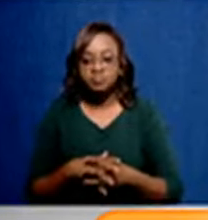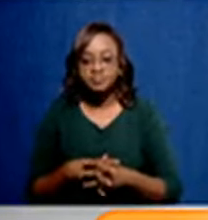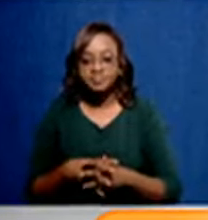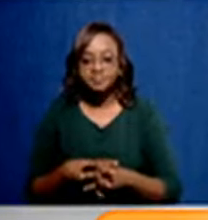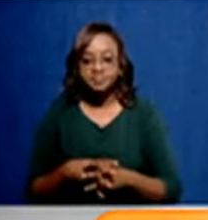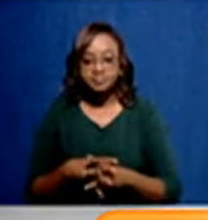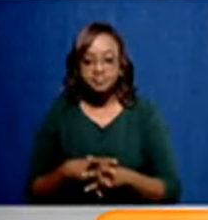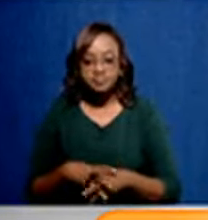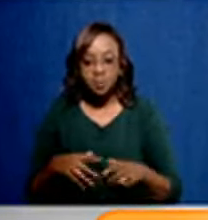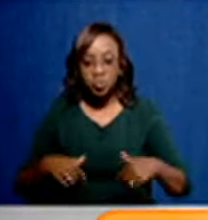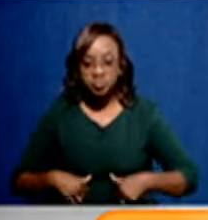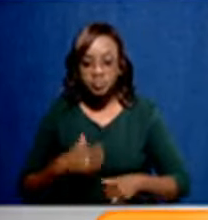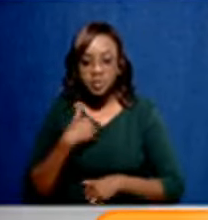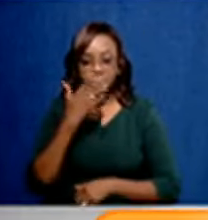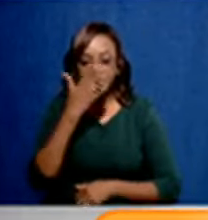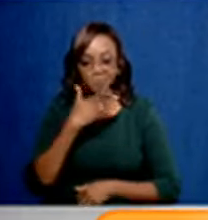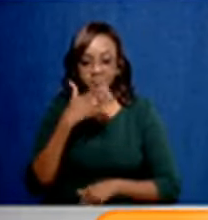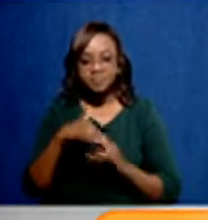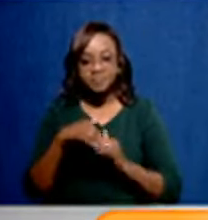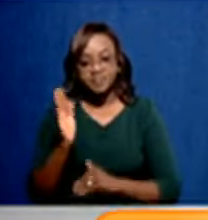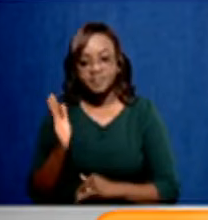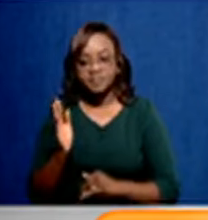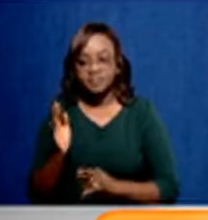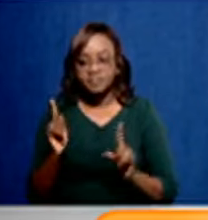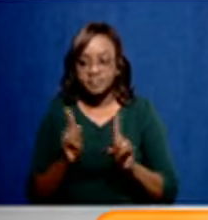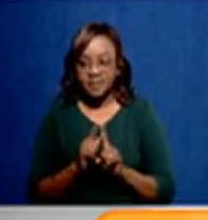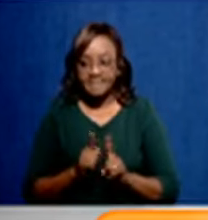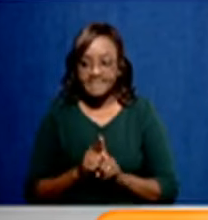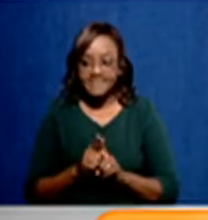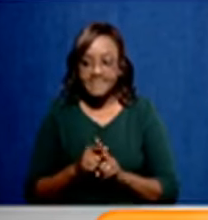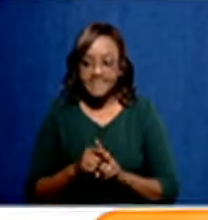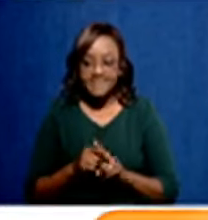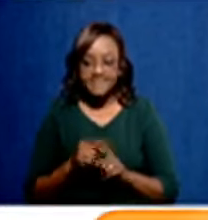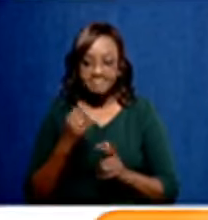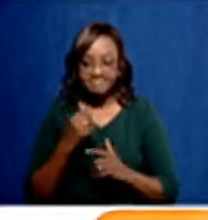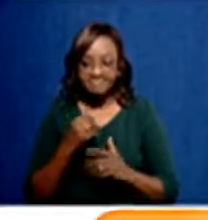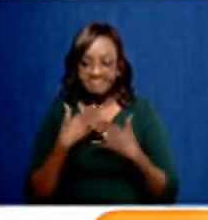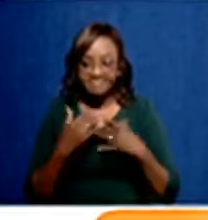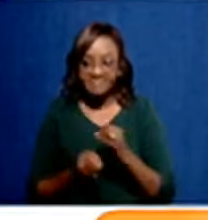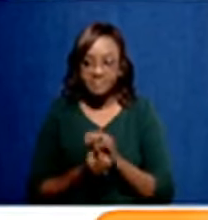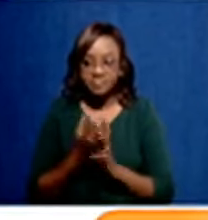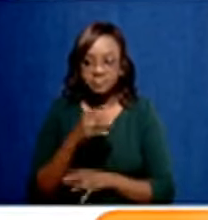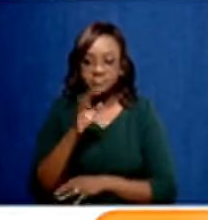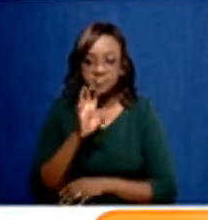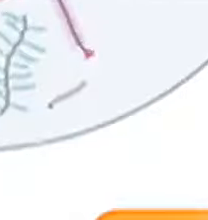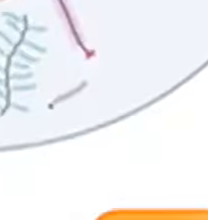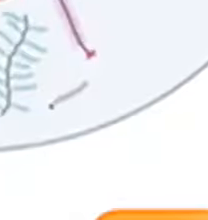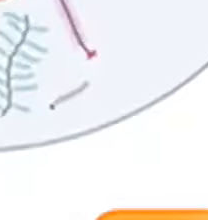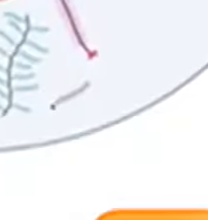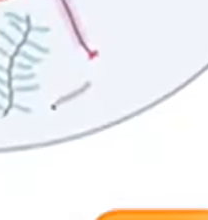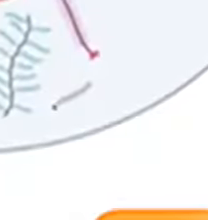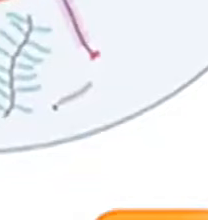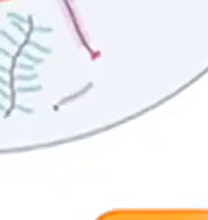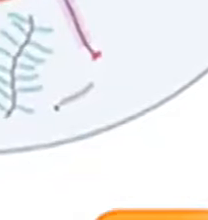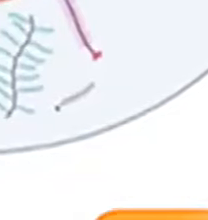na mafuta mengi kwa tumbo, hiyo saa pia mwili inatoa estrogen mingi. Ndio maana yeye pia ako